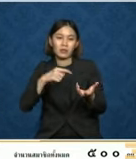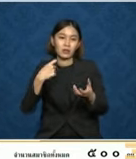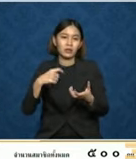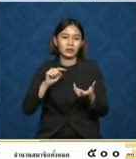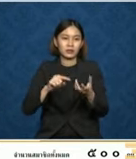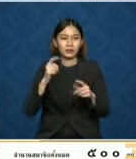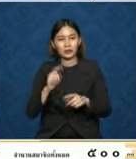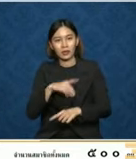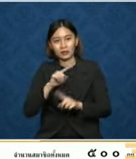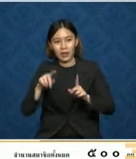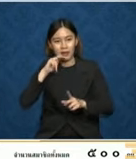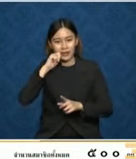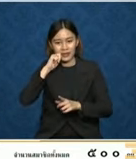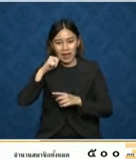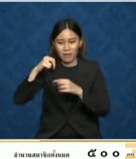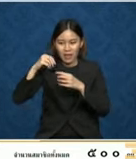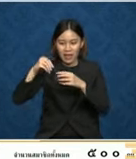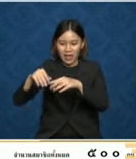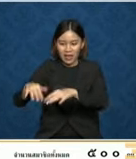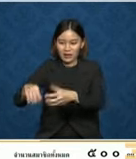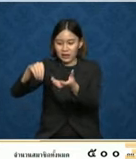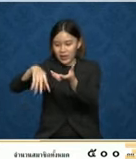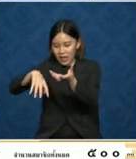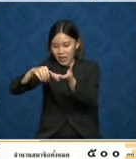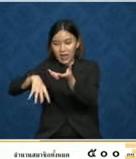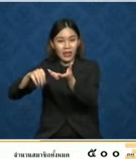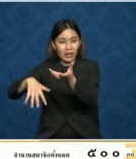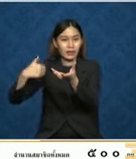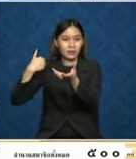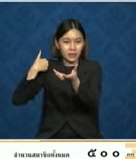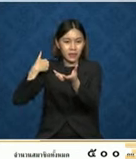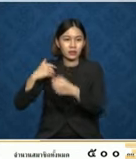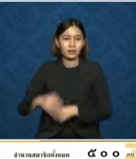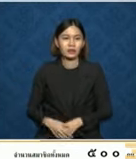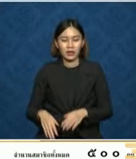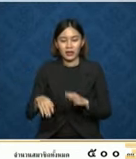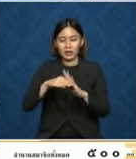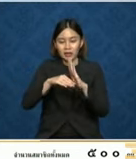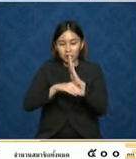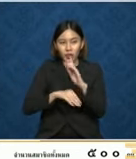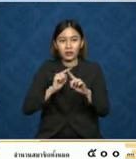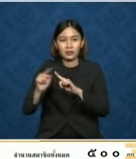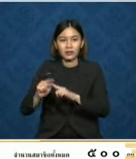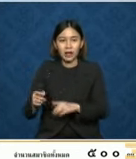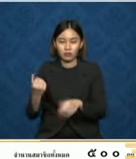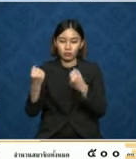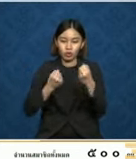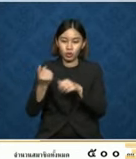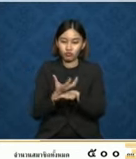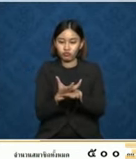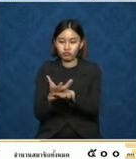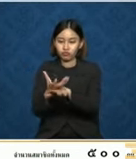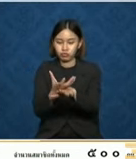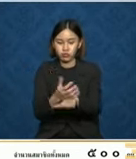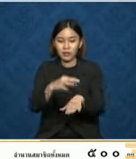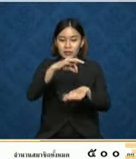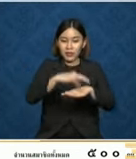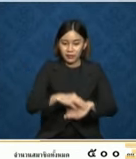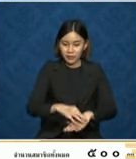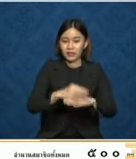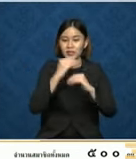นก็คือการปล่อยน้ำขยะออกมาบนถนนโดยเจ้าหน้าที่ขนขยะขั้นตอนจริงๆแล้วรถขยะเหล่านี้ต้องมาในจุดที่กำหนดให้ปล่อย